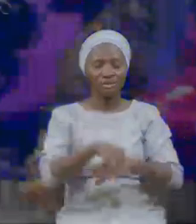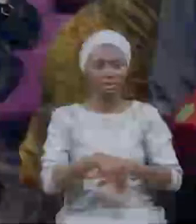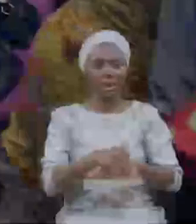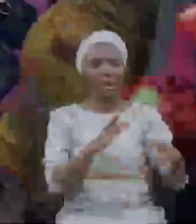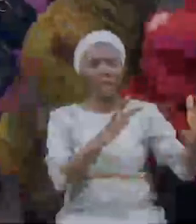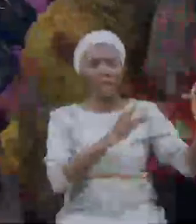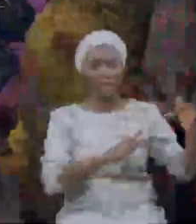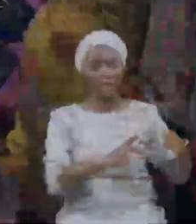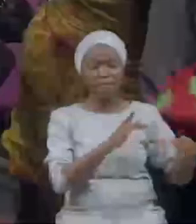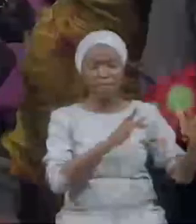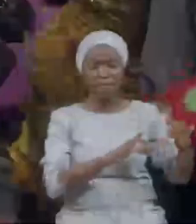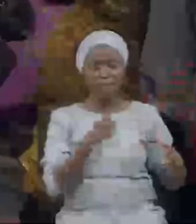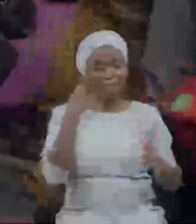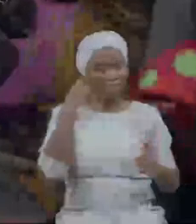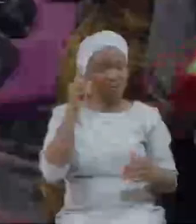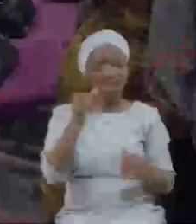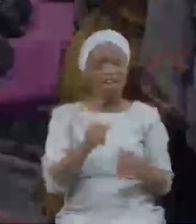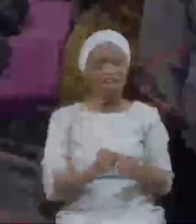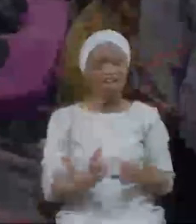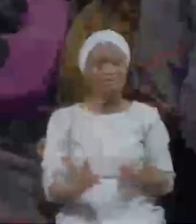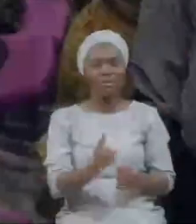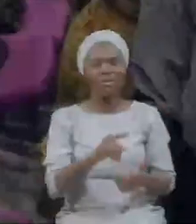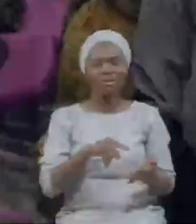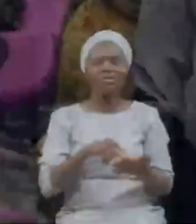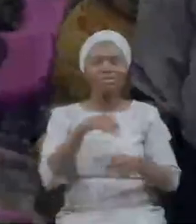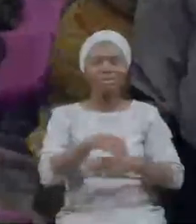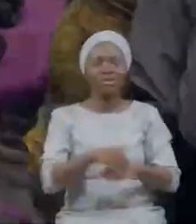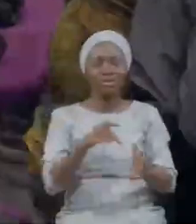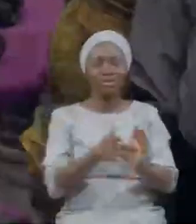La miséricorde pour tout le monde ce soir.